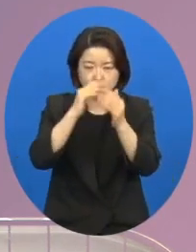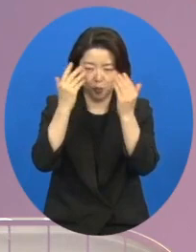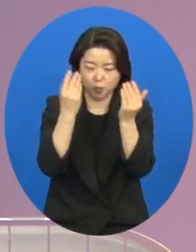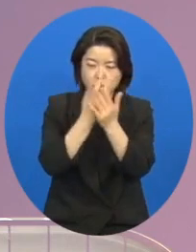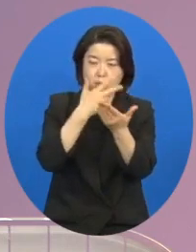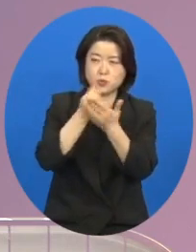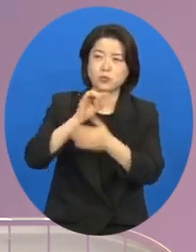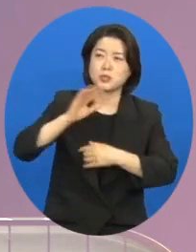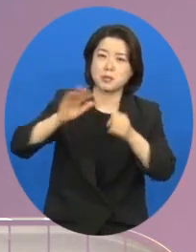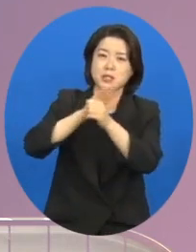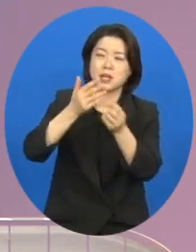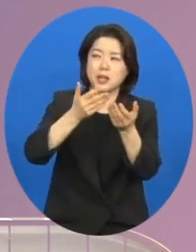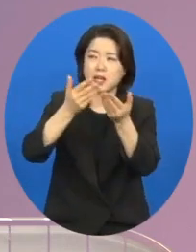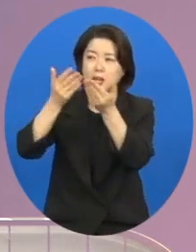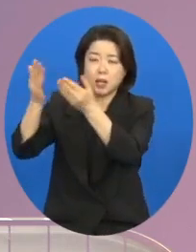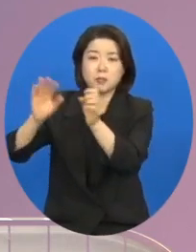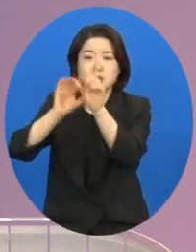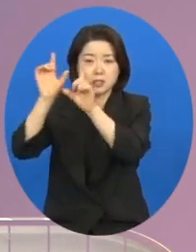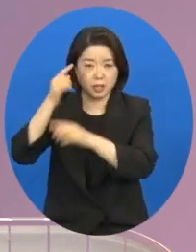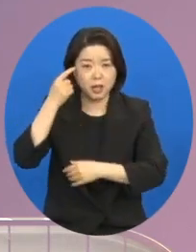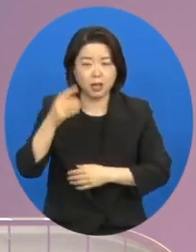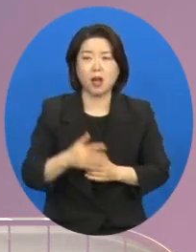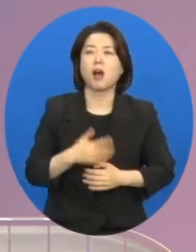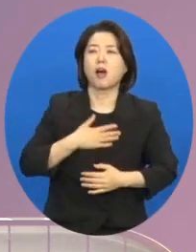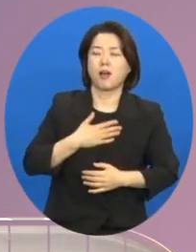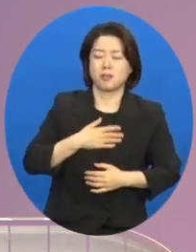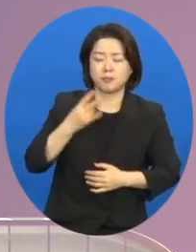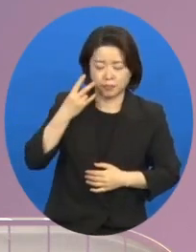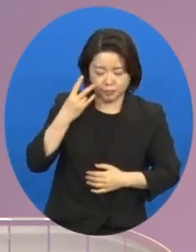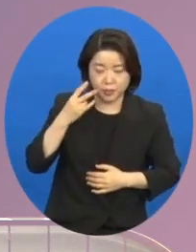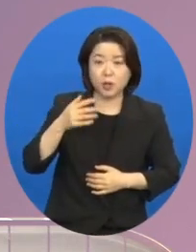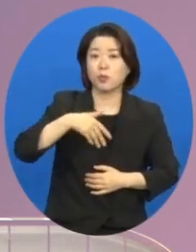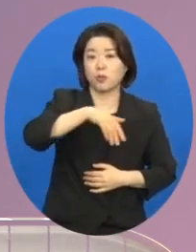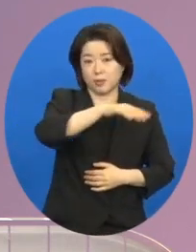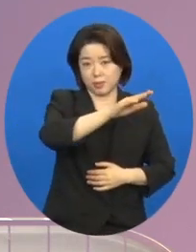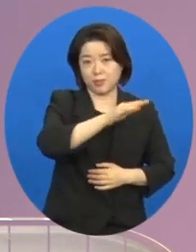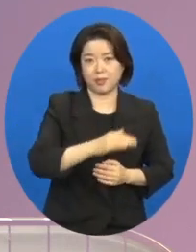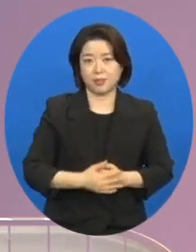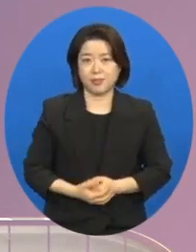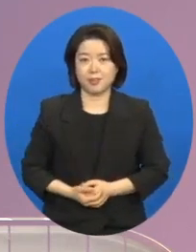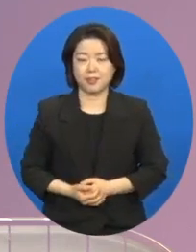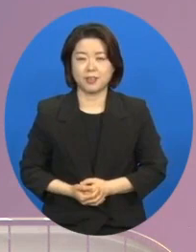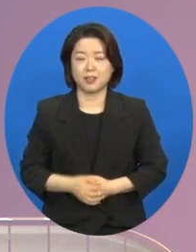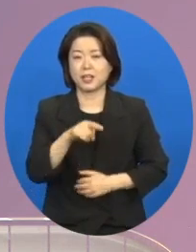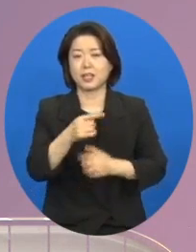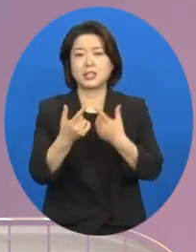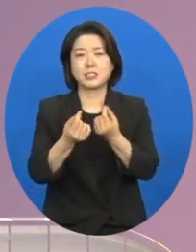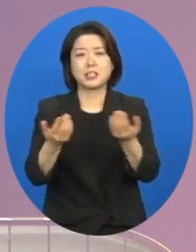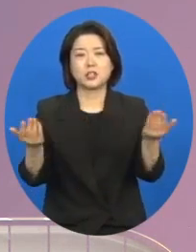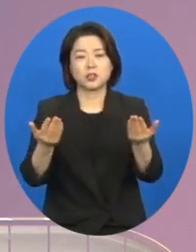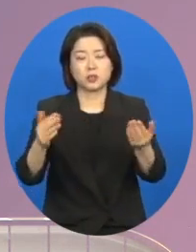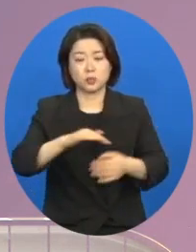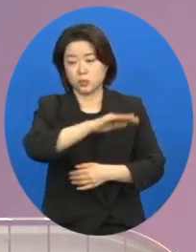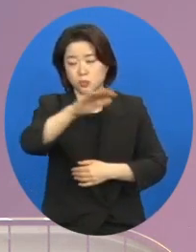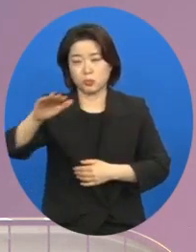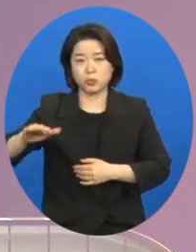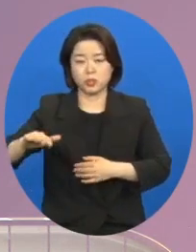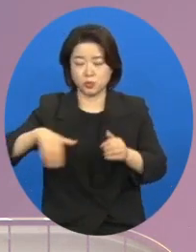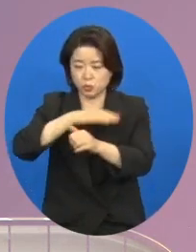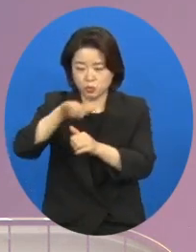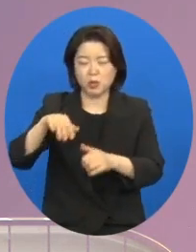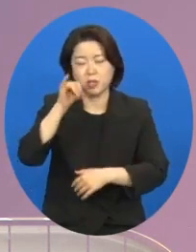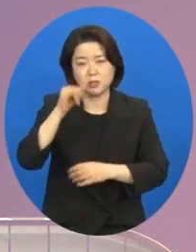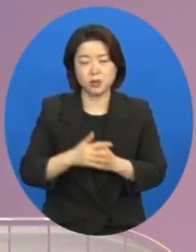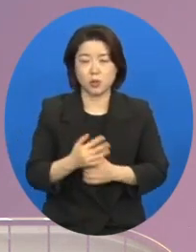주님만을 사랑하며 사십시오. 네, 그렇게 하겠습니다 하고 가셨어요. 여러분 이런 일들이 우리 가운데 있다는 거예요. 우리가